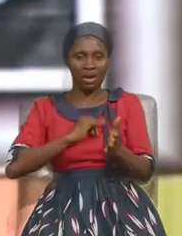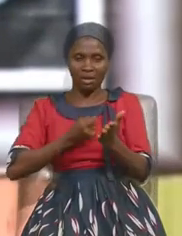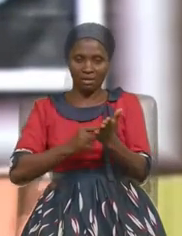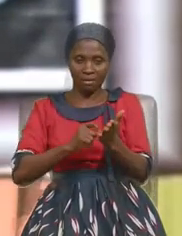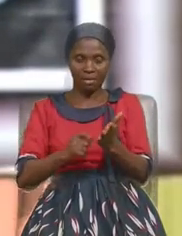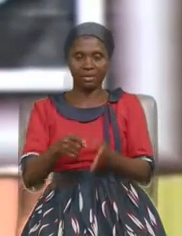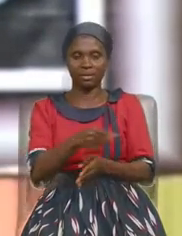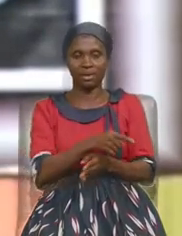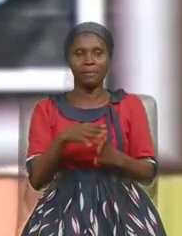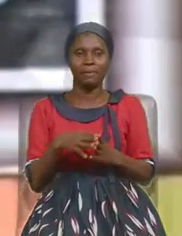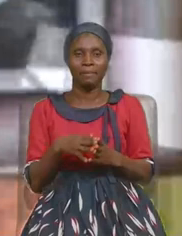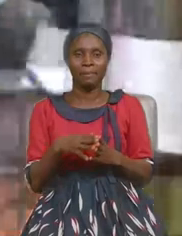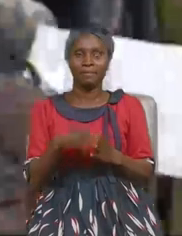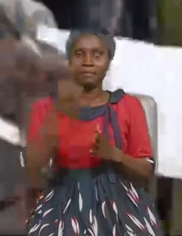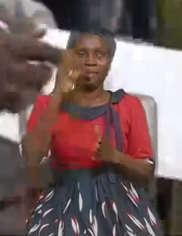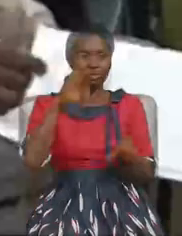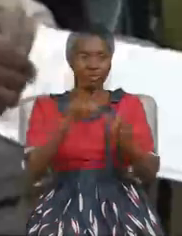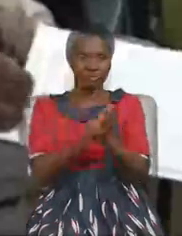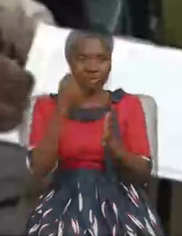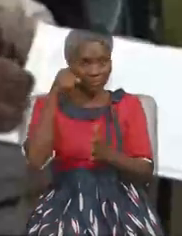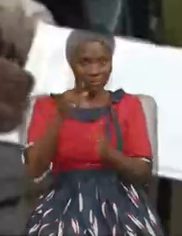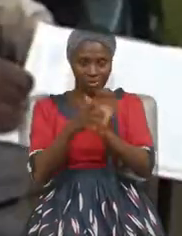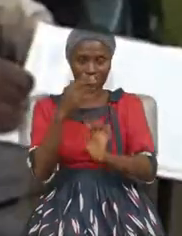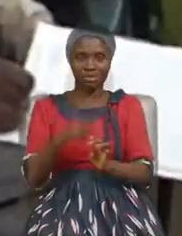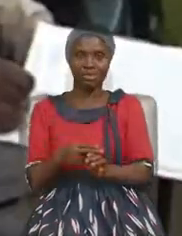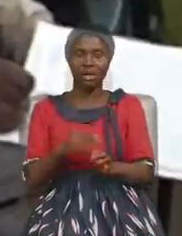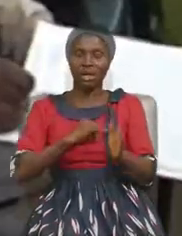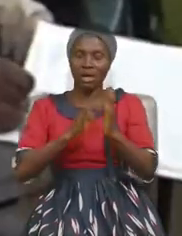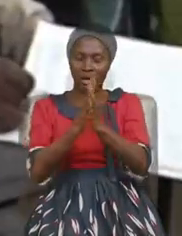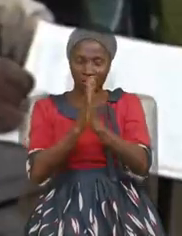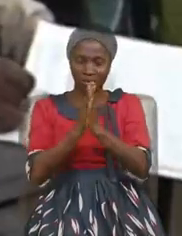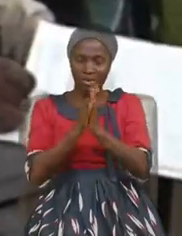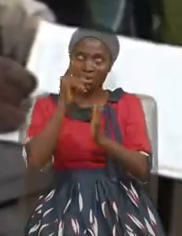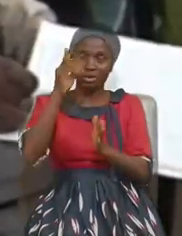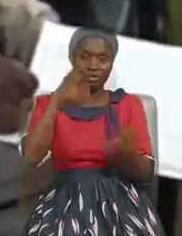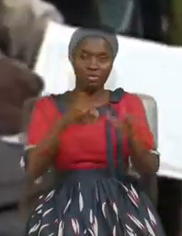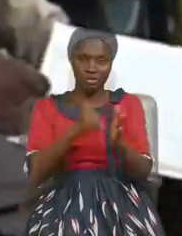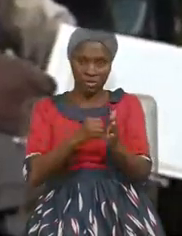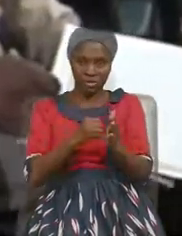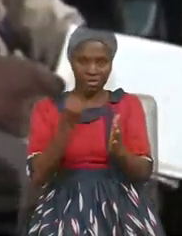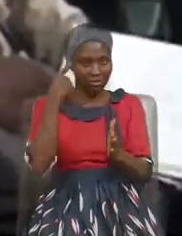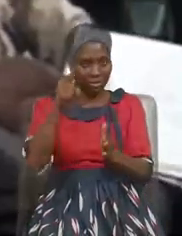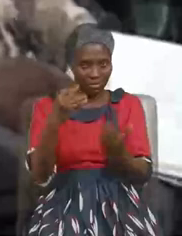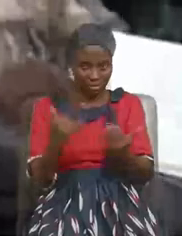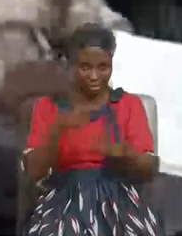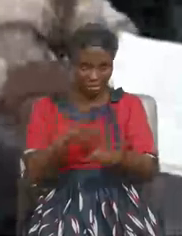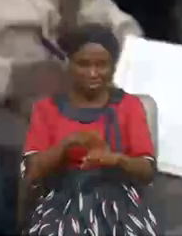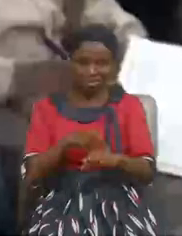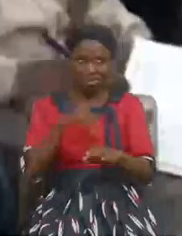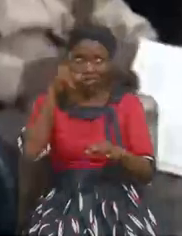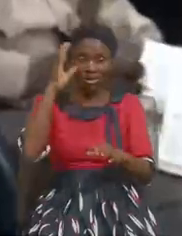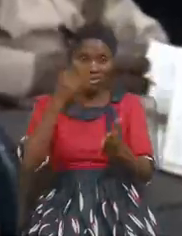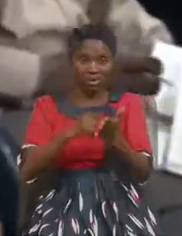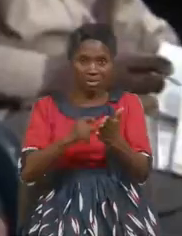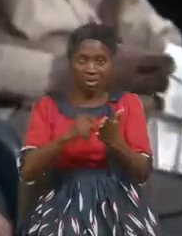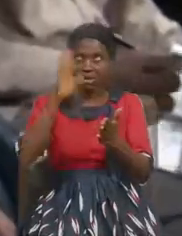Il le fera pour toi. Je prie qu'il le fasse cette fois-ci. Il écrira sa